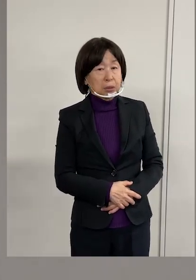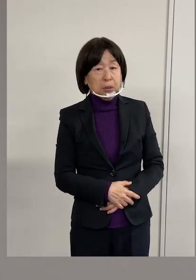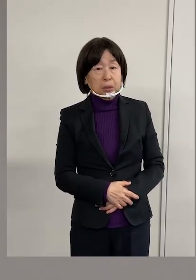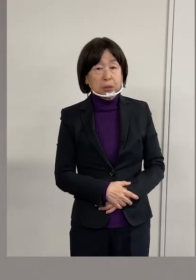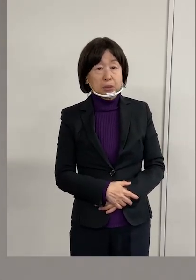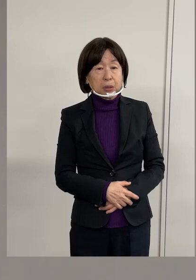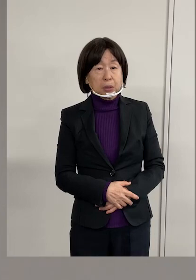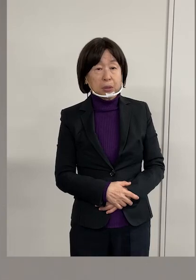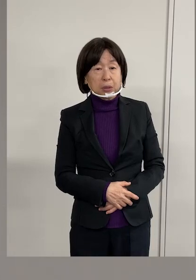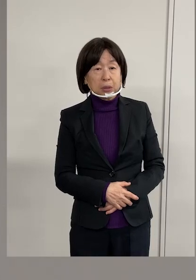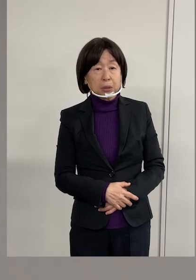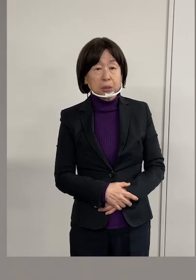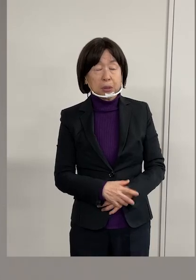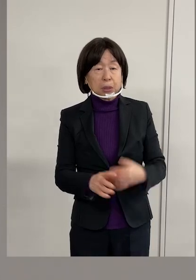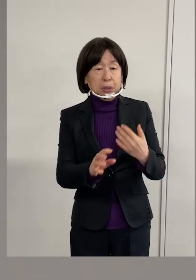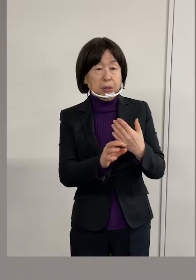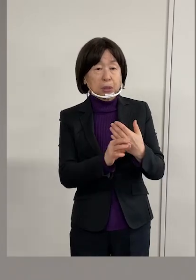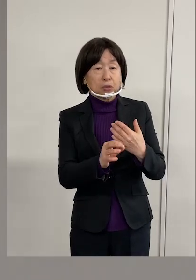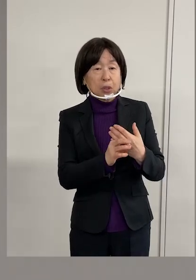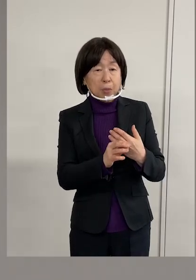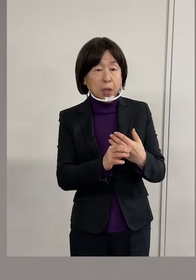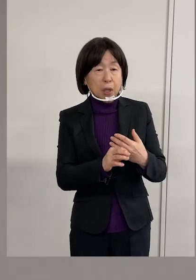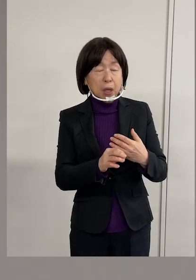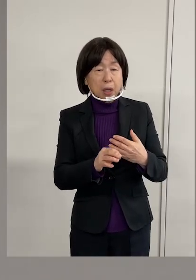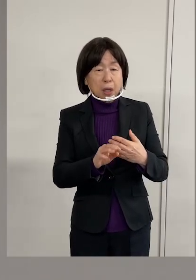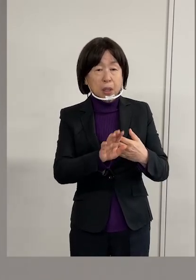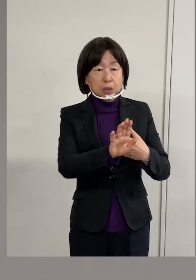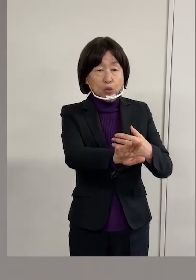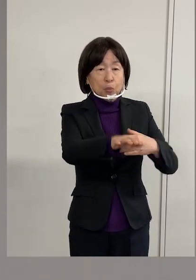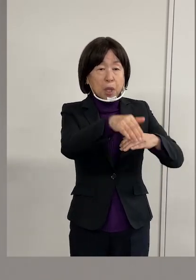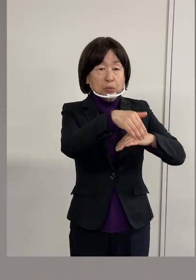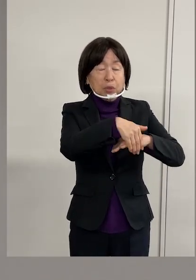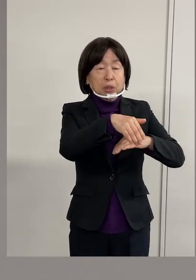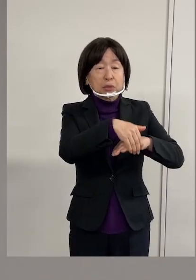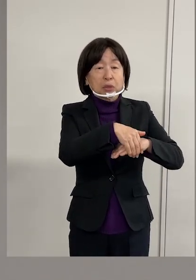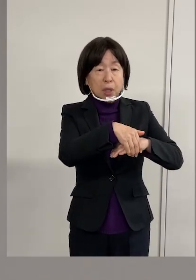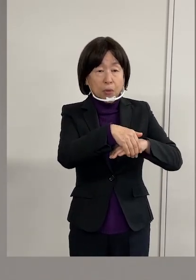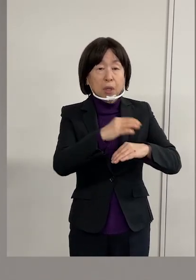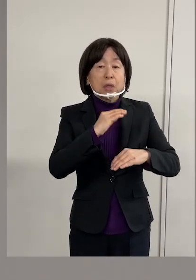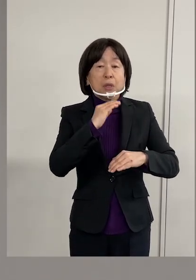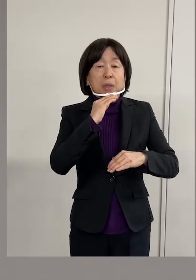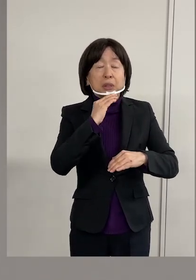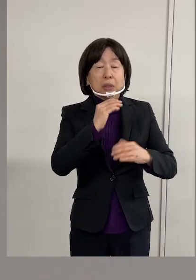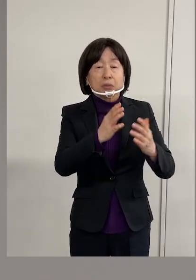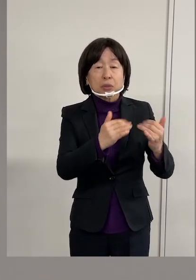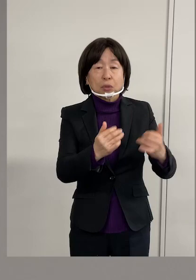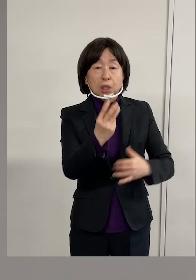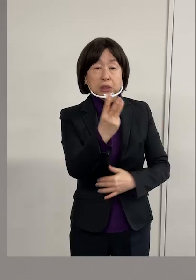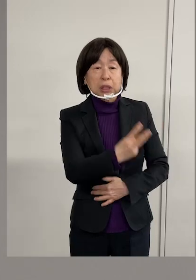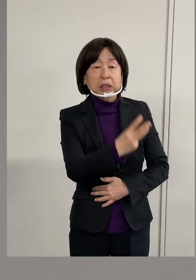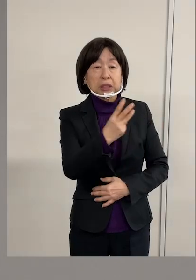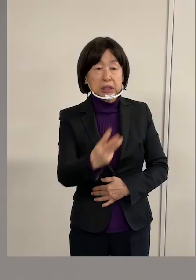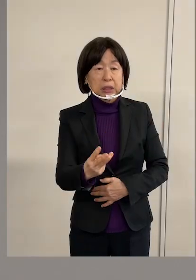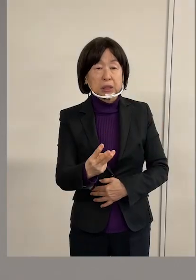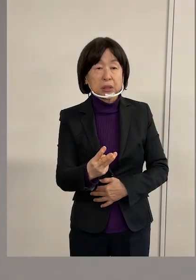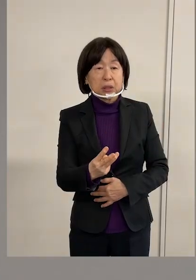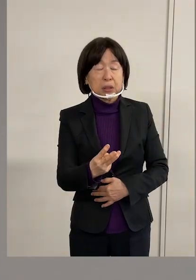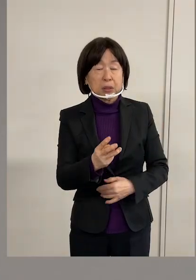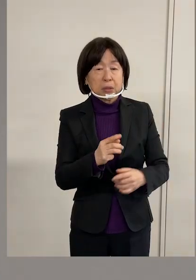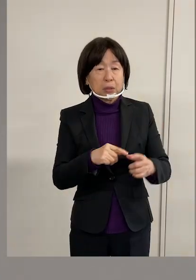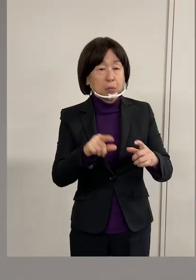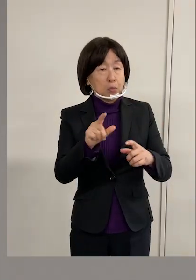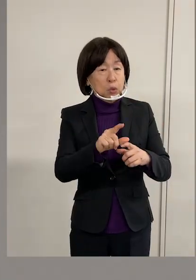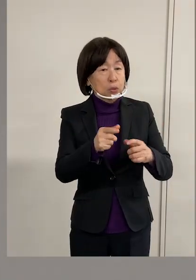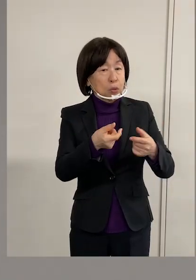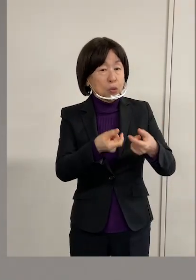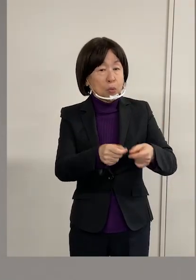出ません。 はい。はい。 例えば、証明受付だと、現在の待ち人数3と書いておりますけども、今日、詳細の